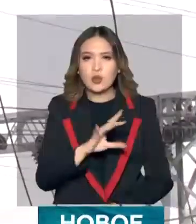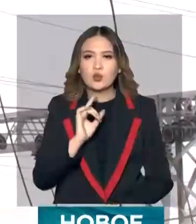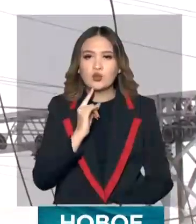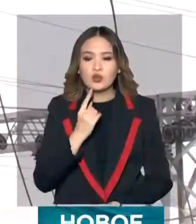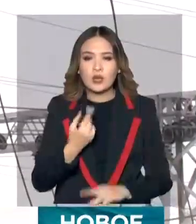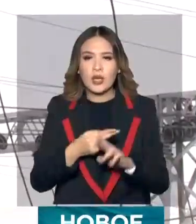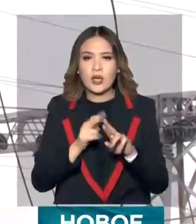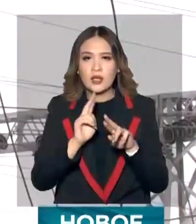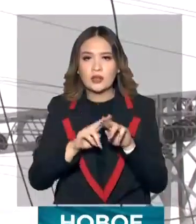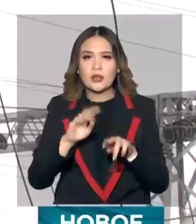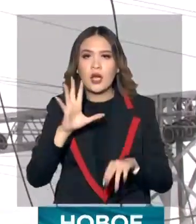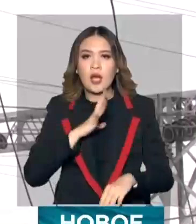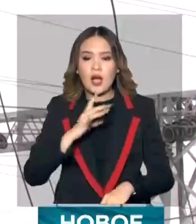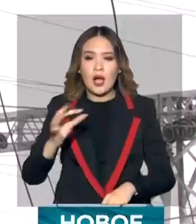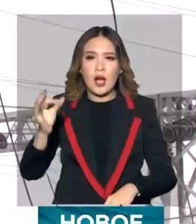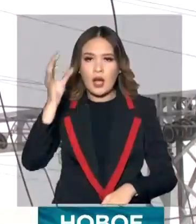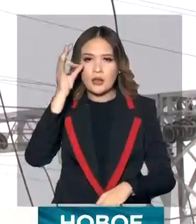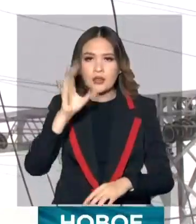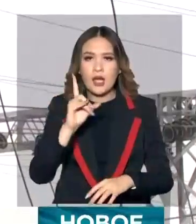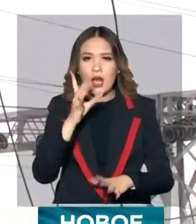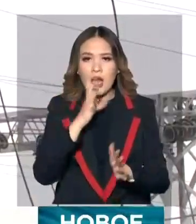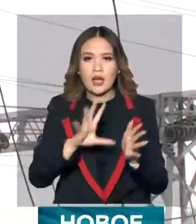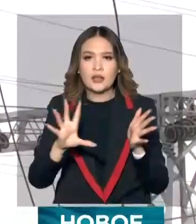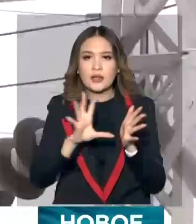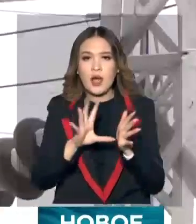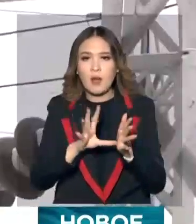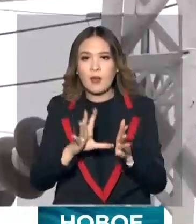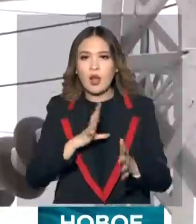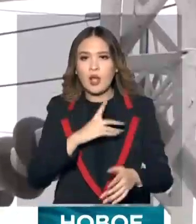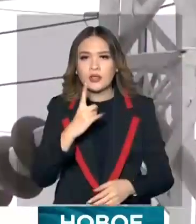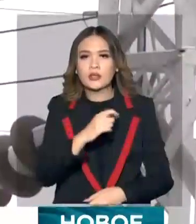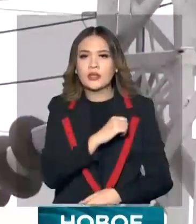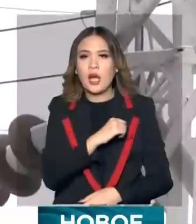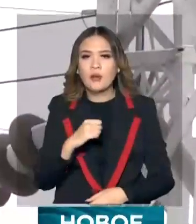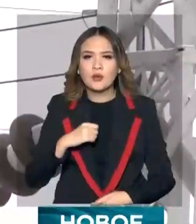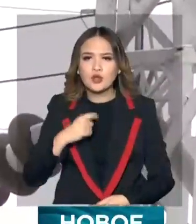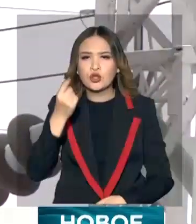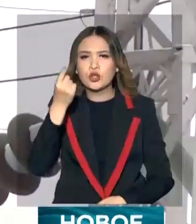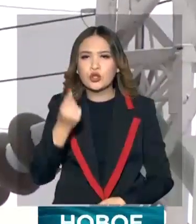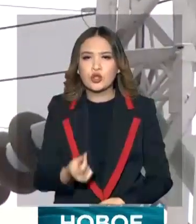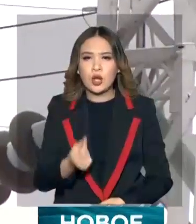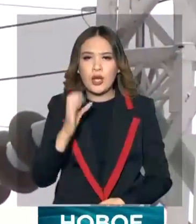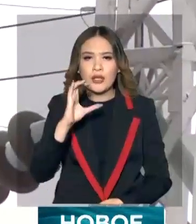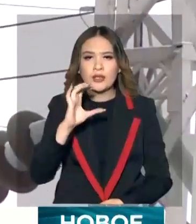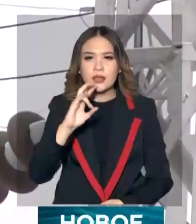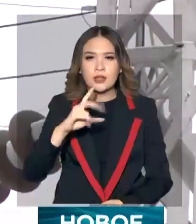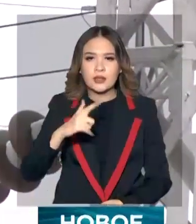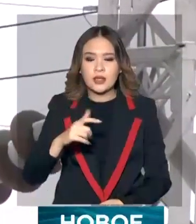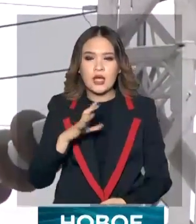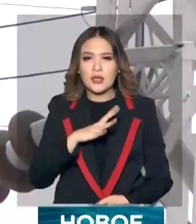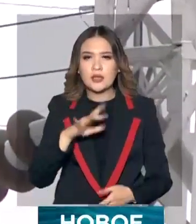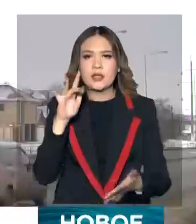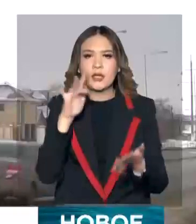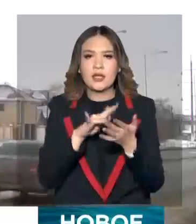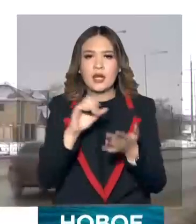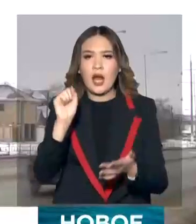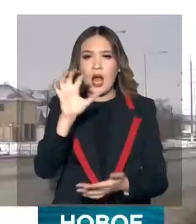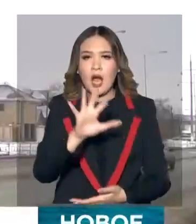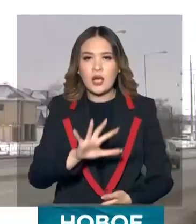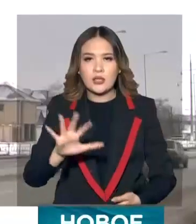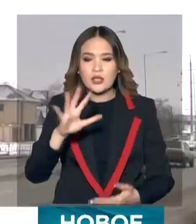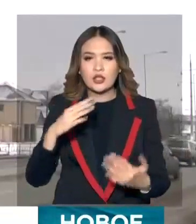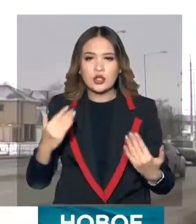эксперт. Напомню, казахстанская электроэнергия признана одной из самых дешевых в СНГ и странах Центральной Азии. При этом